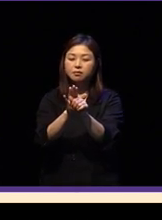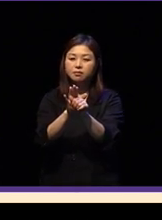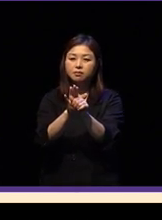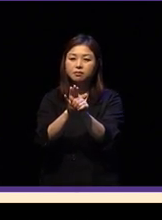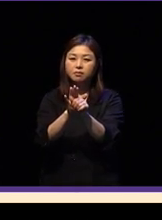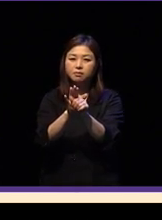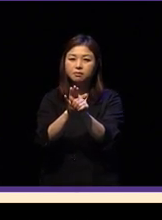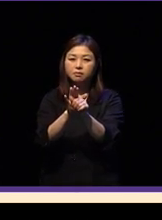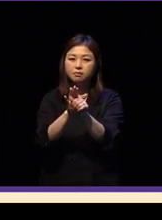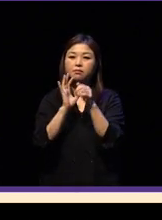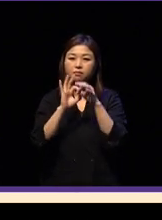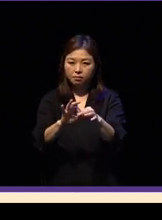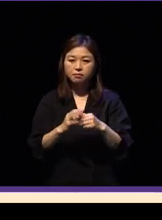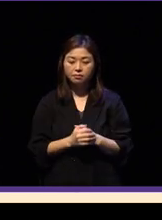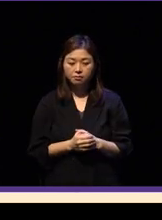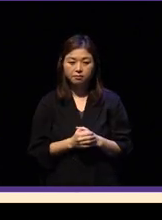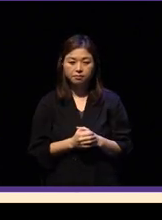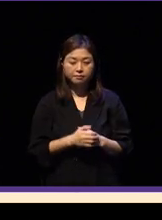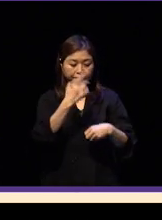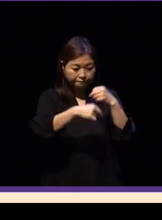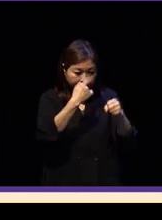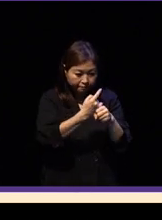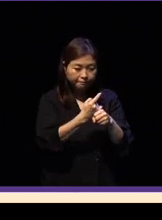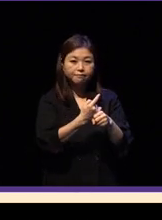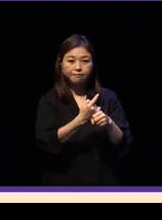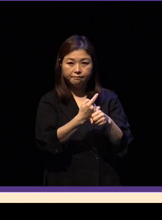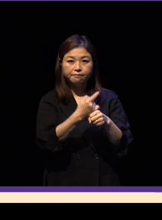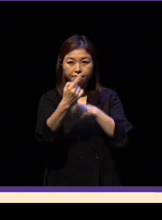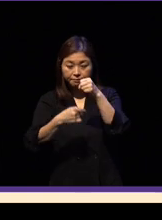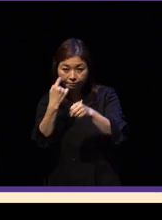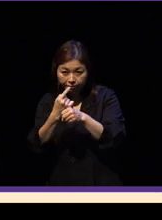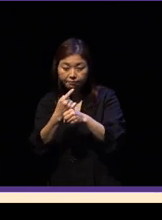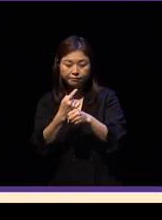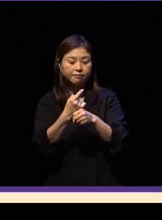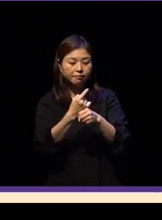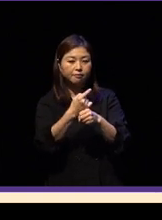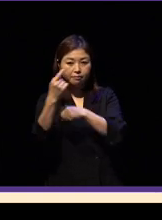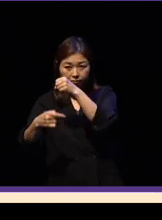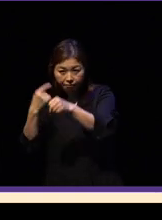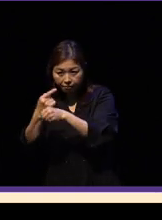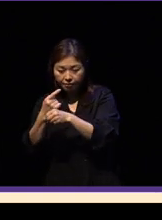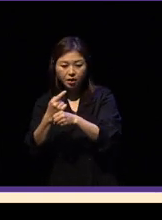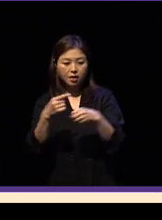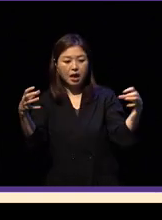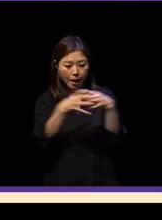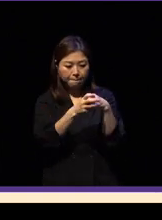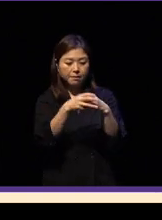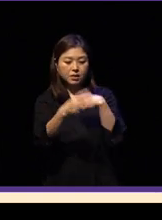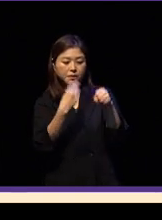이를테면은 매년 3분의 1씩 3개년 지원 사업을 뽑아서 이것이